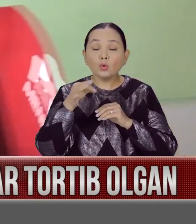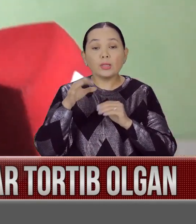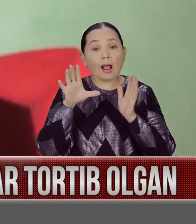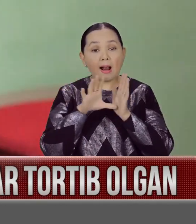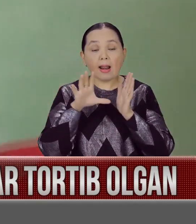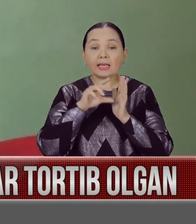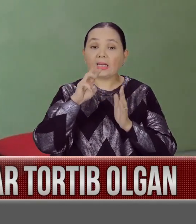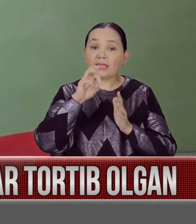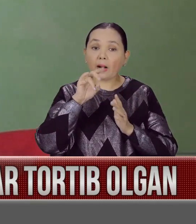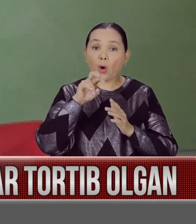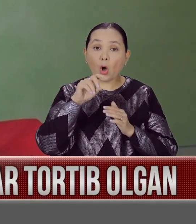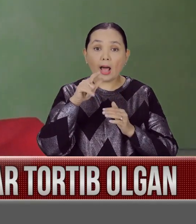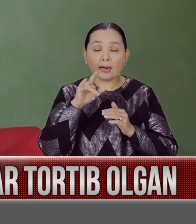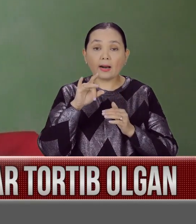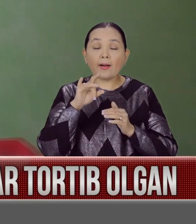elektr tarmoqlari